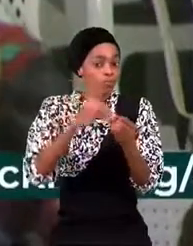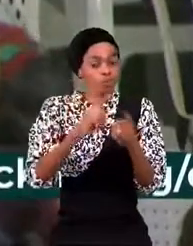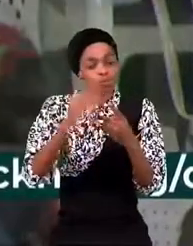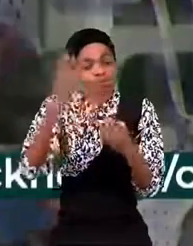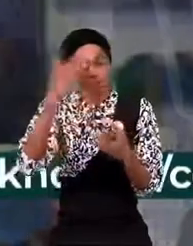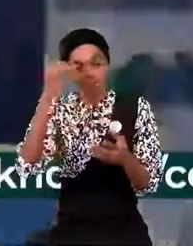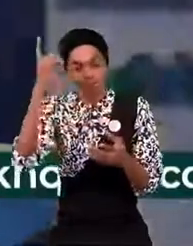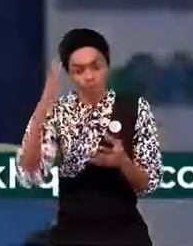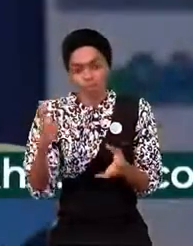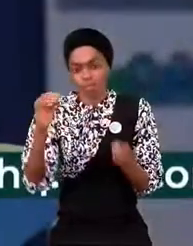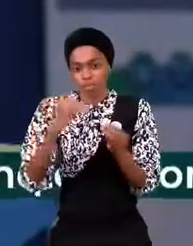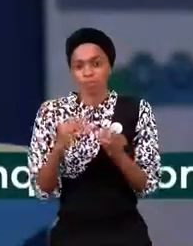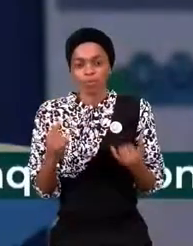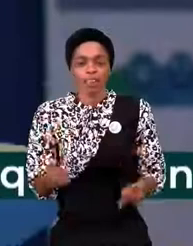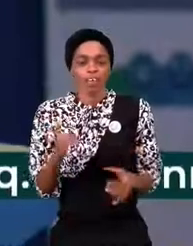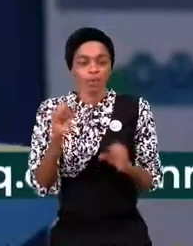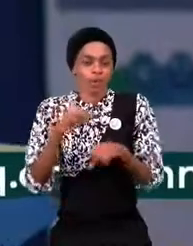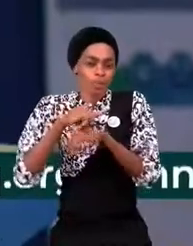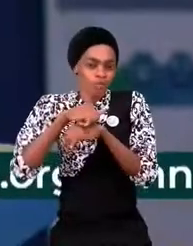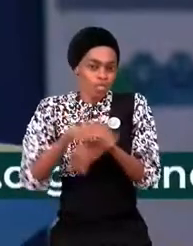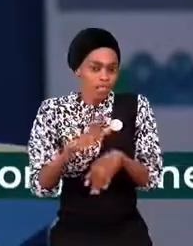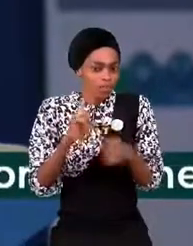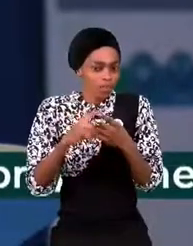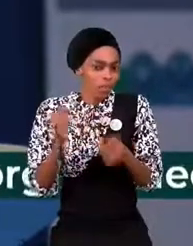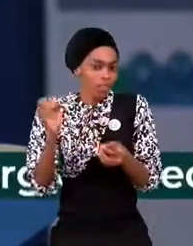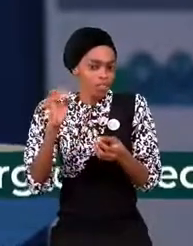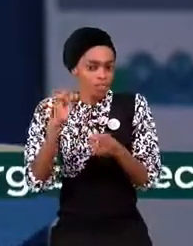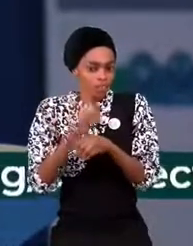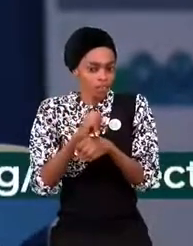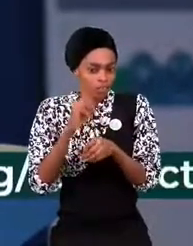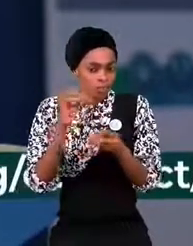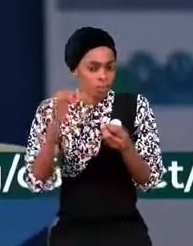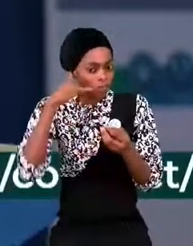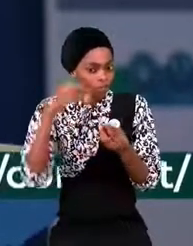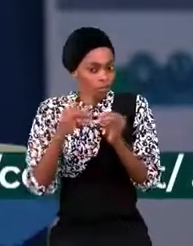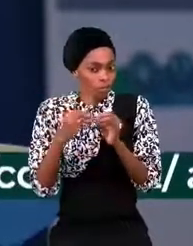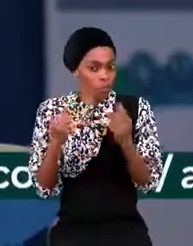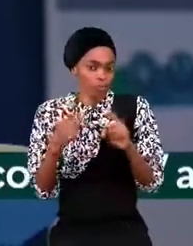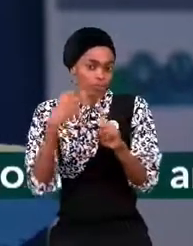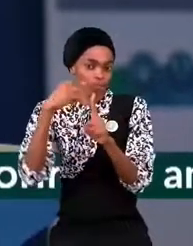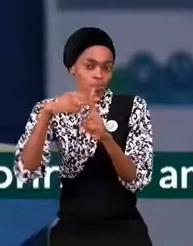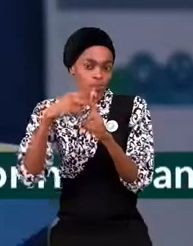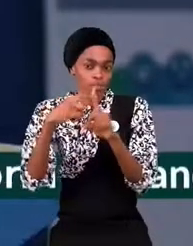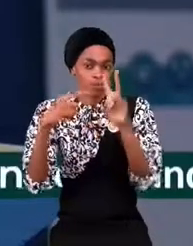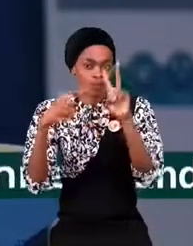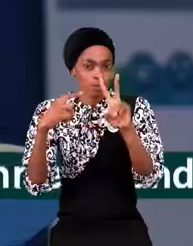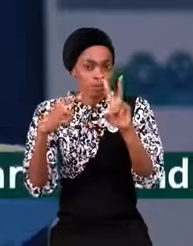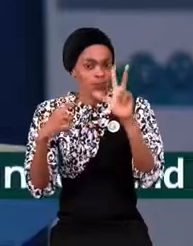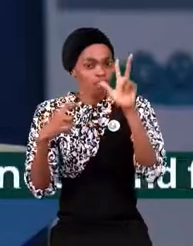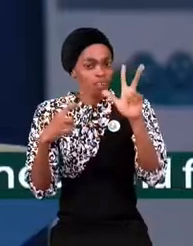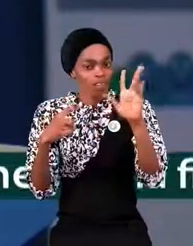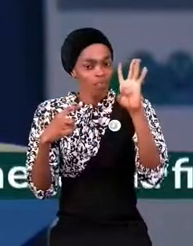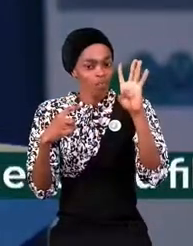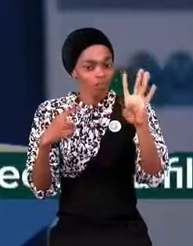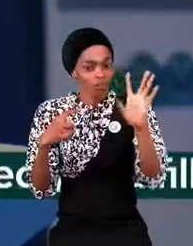plus 234 91 54 44 92 63, je